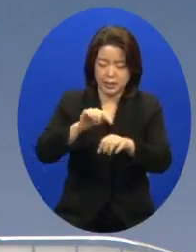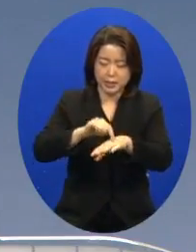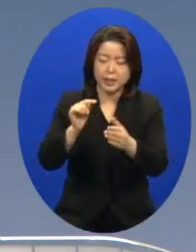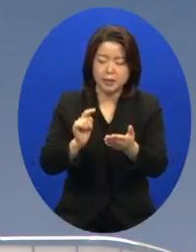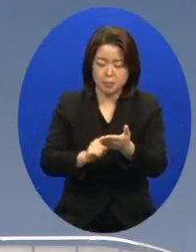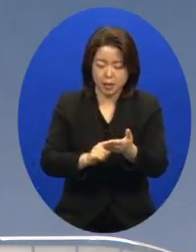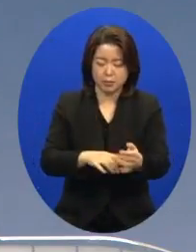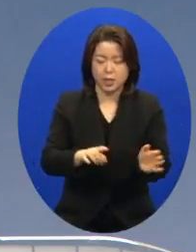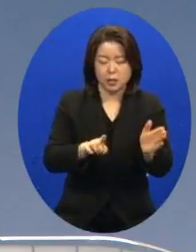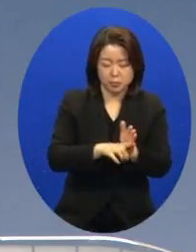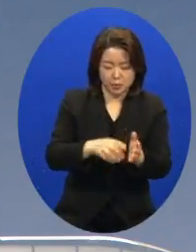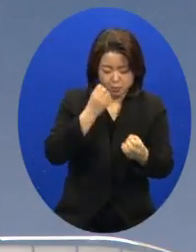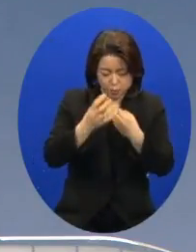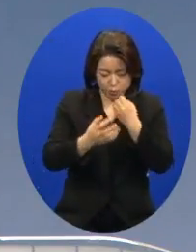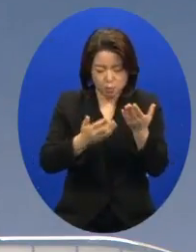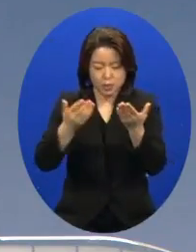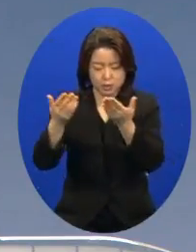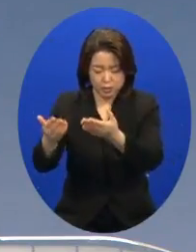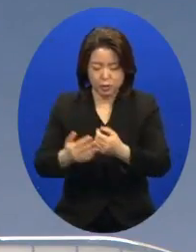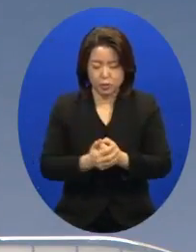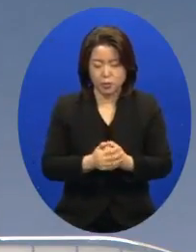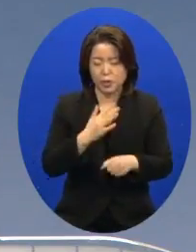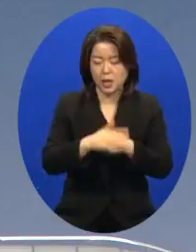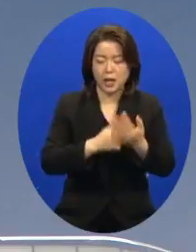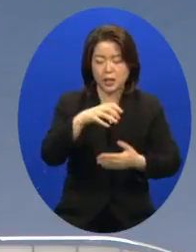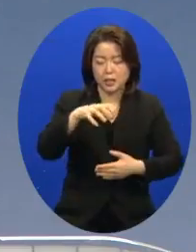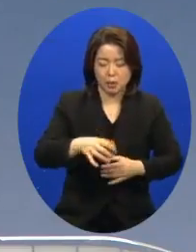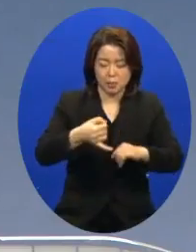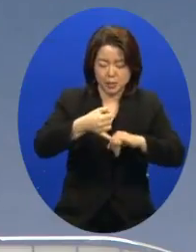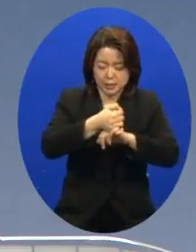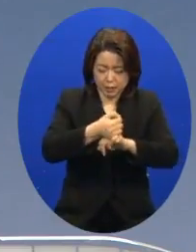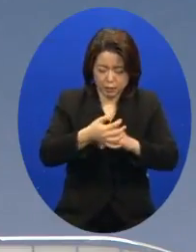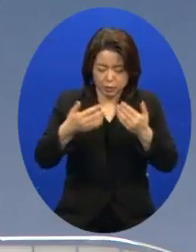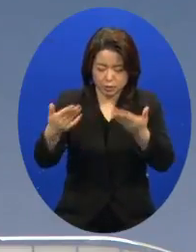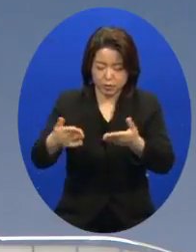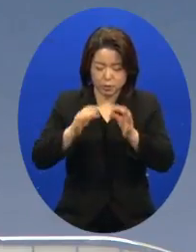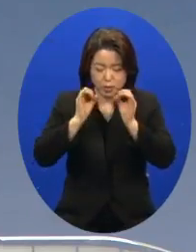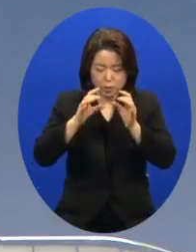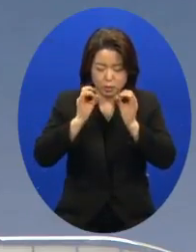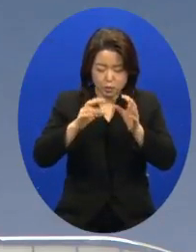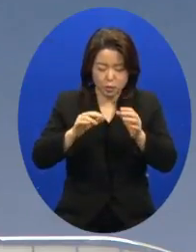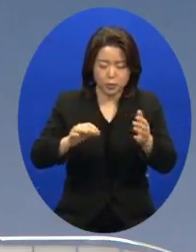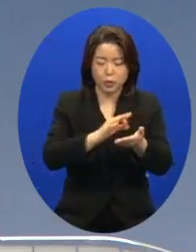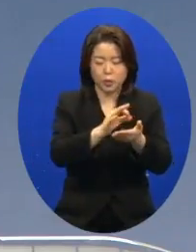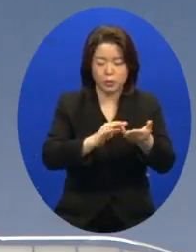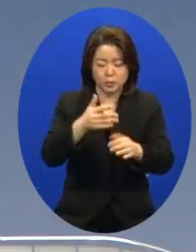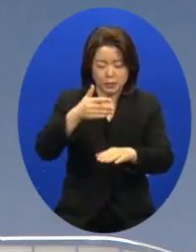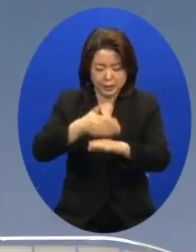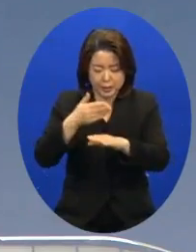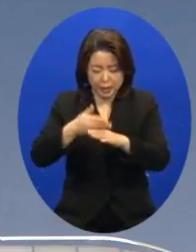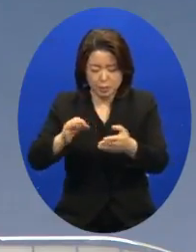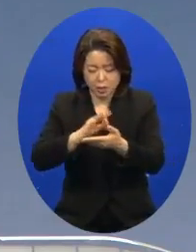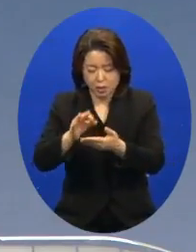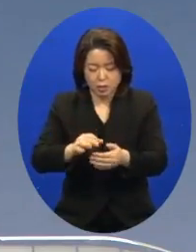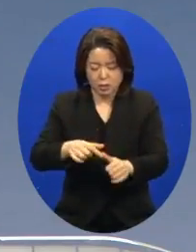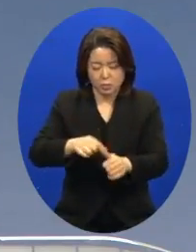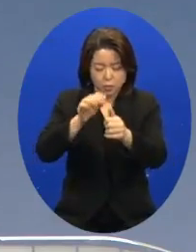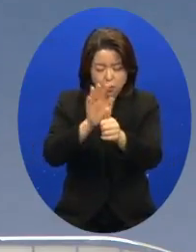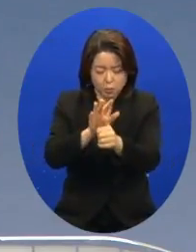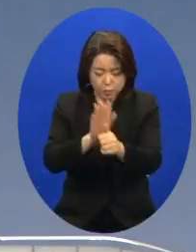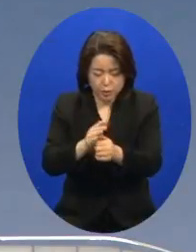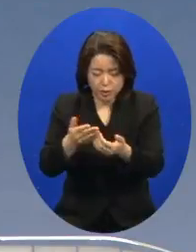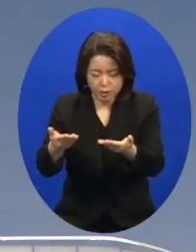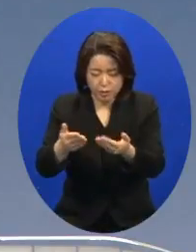믿음을 고백하고 하나님 앞에 약속드린 선교헌금 감사한 0 구제 헌금 온전한